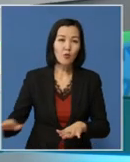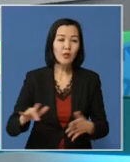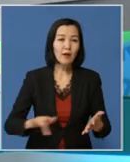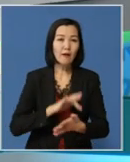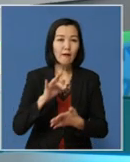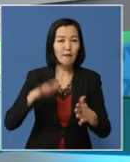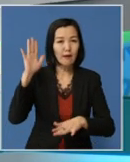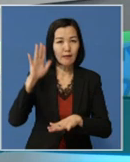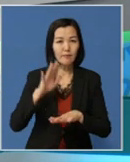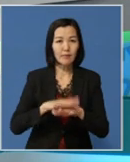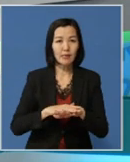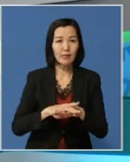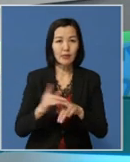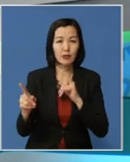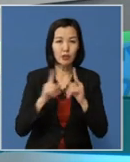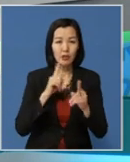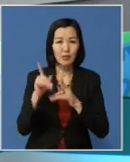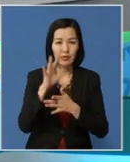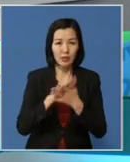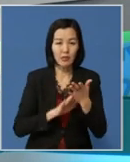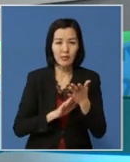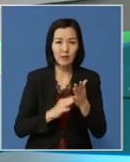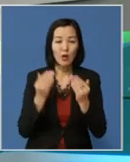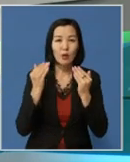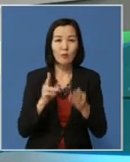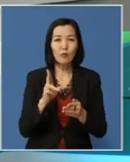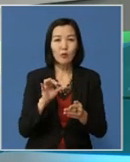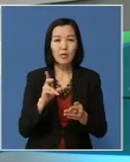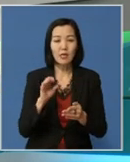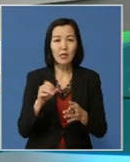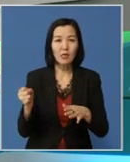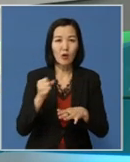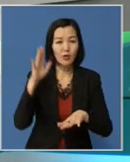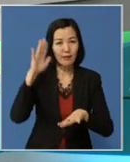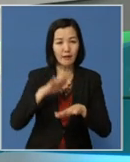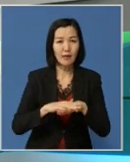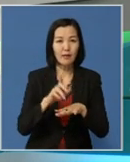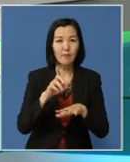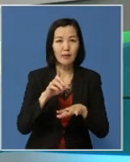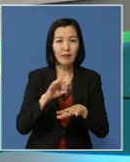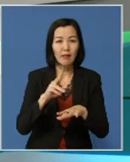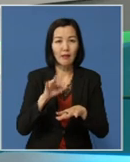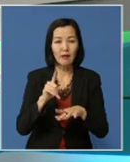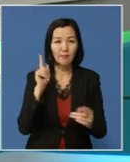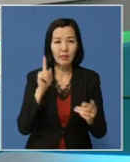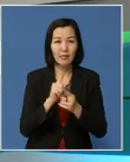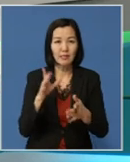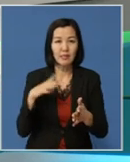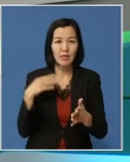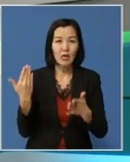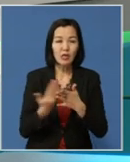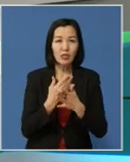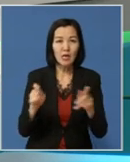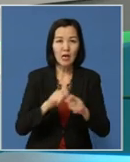Аудан қала әкімдерінің баспасөз мәслихаттары жалғасып жатыр. Бүгін кезек кеген ауданның әкімі Талғат Байеділевке келді. Ақпарынша жаңашылған ауданда